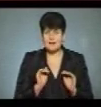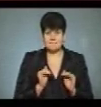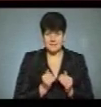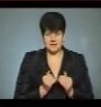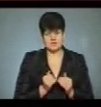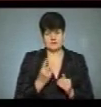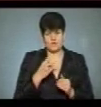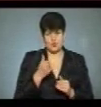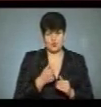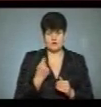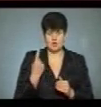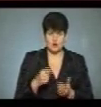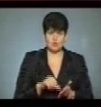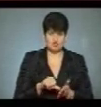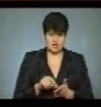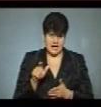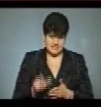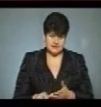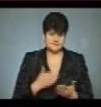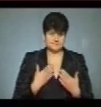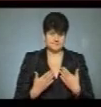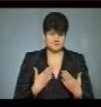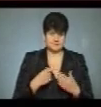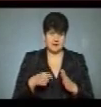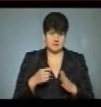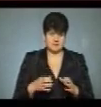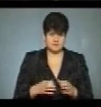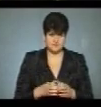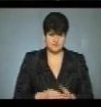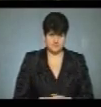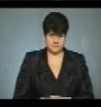із учасниць реєстрації поспілкувалася і наша знімальна група.